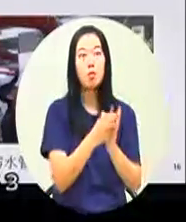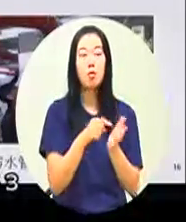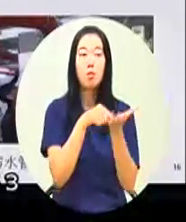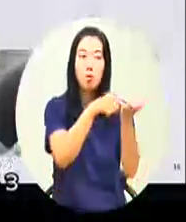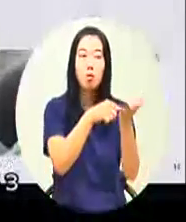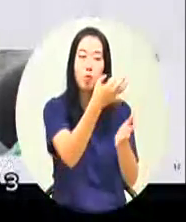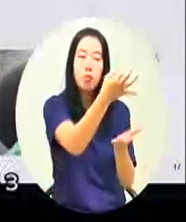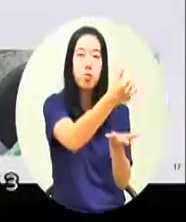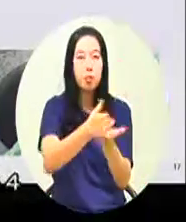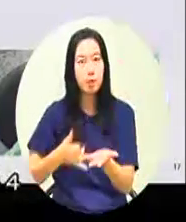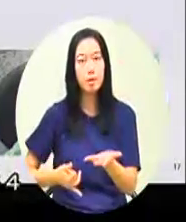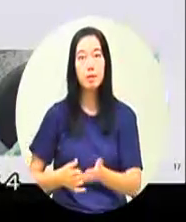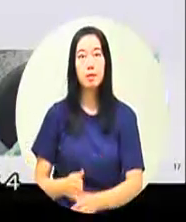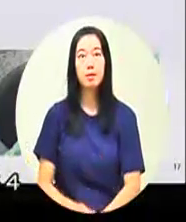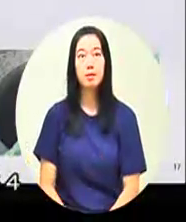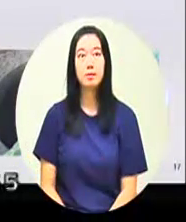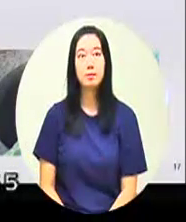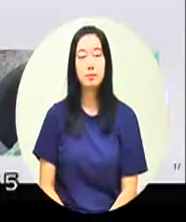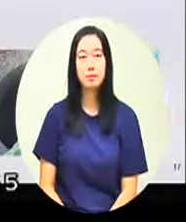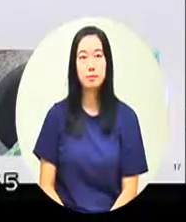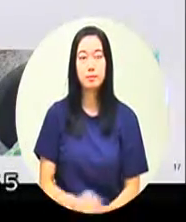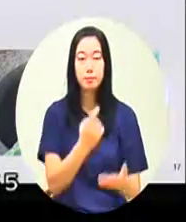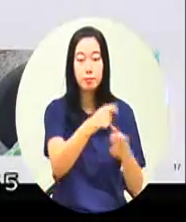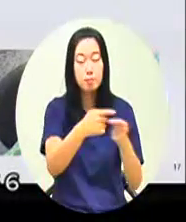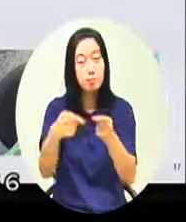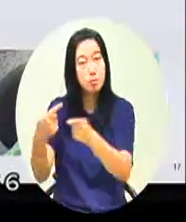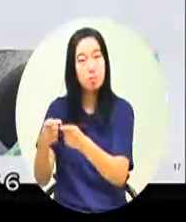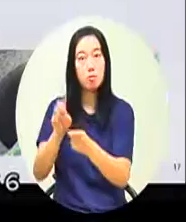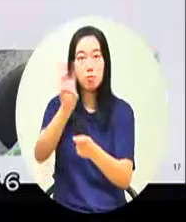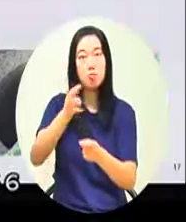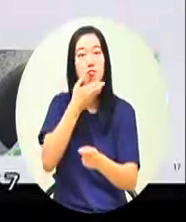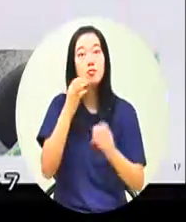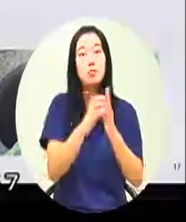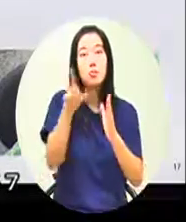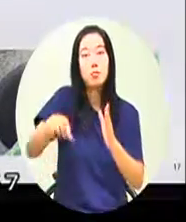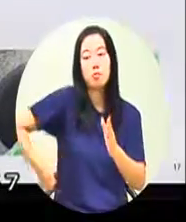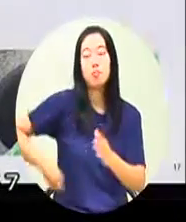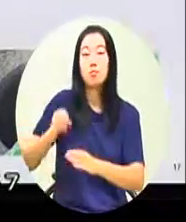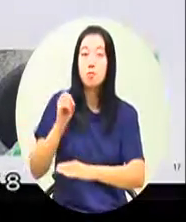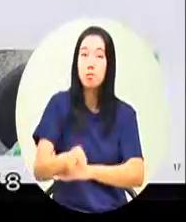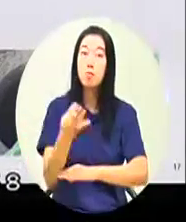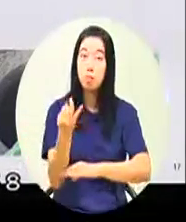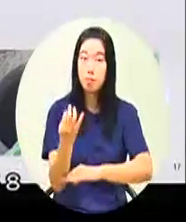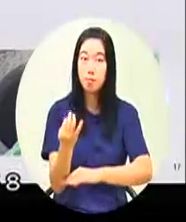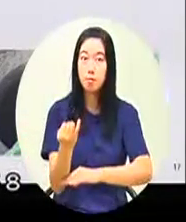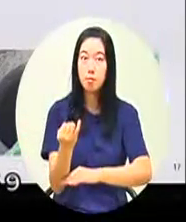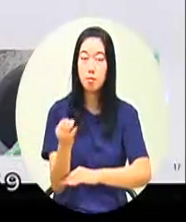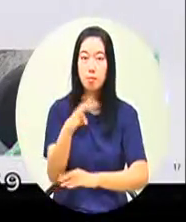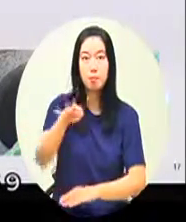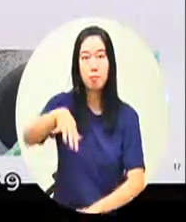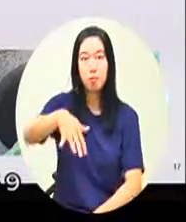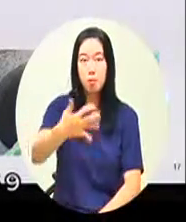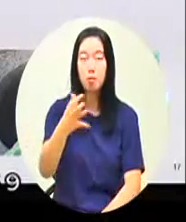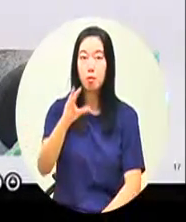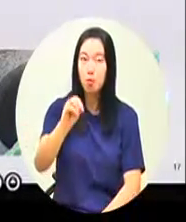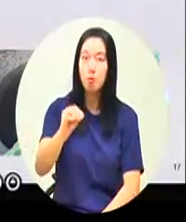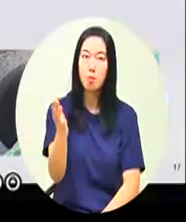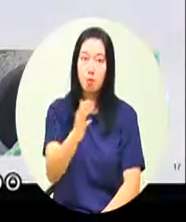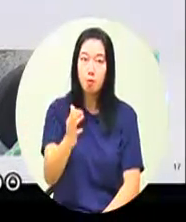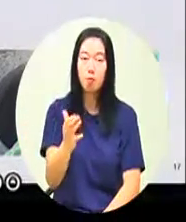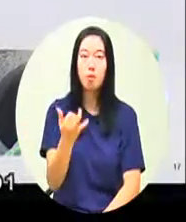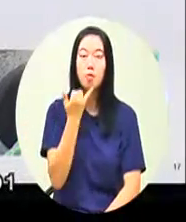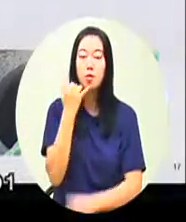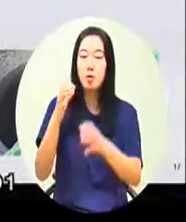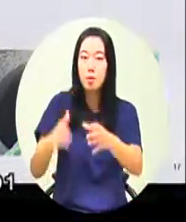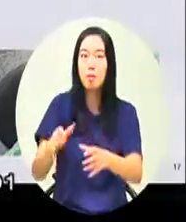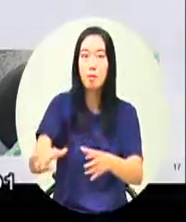下一页。那每年度水利局这边也是编列了那个4,500万左右的经费办理